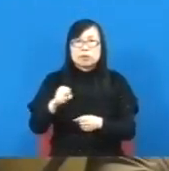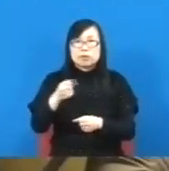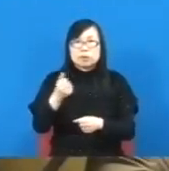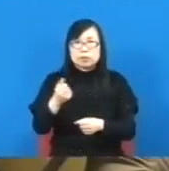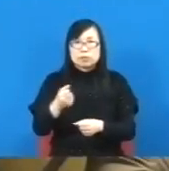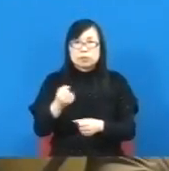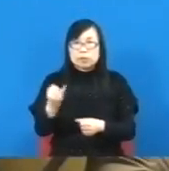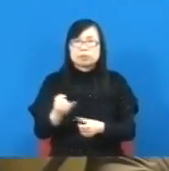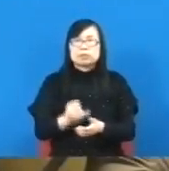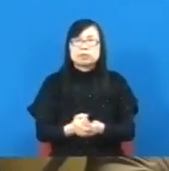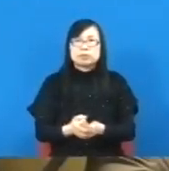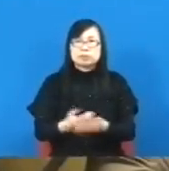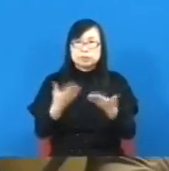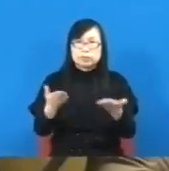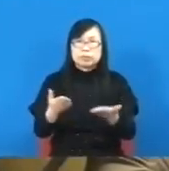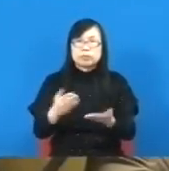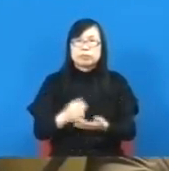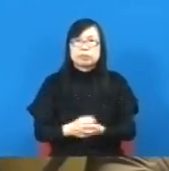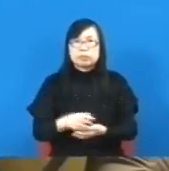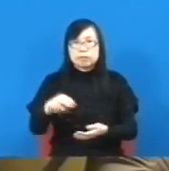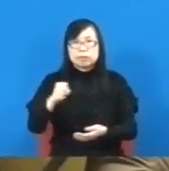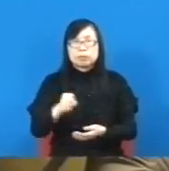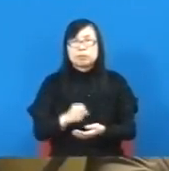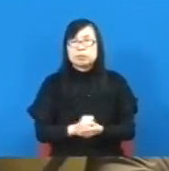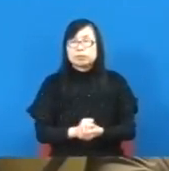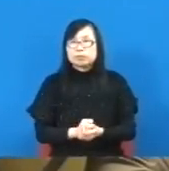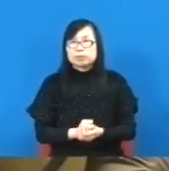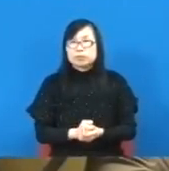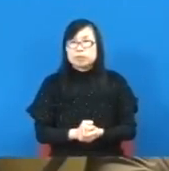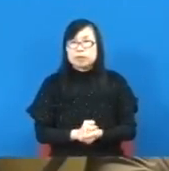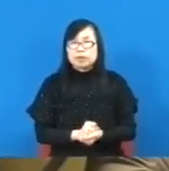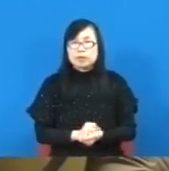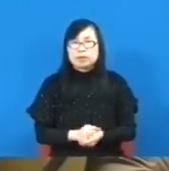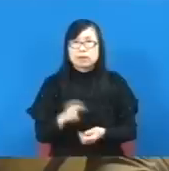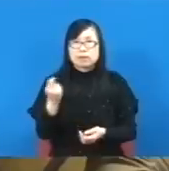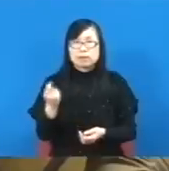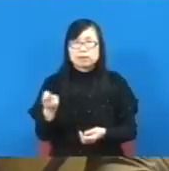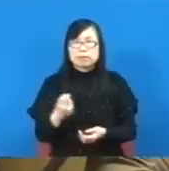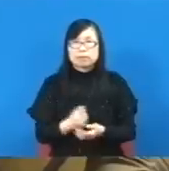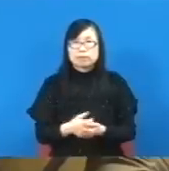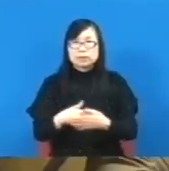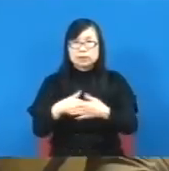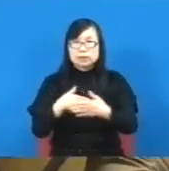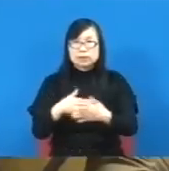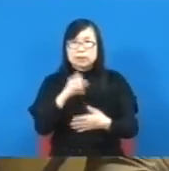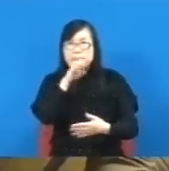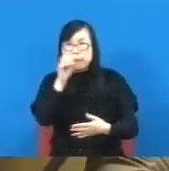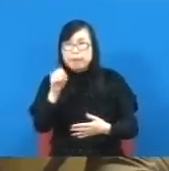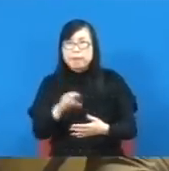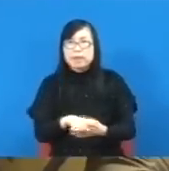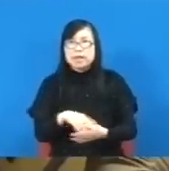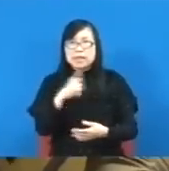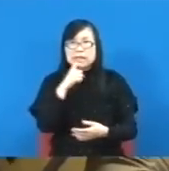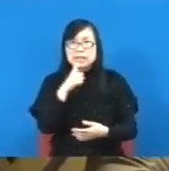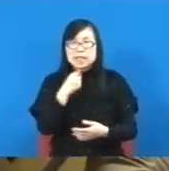到要俾佢派到嘅就阿哥，咪而家嗱好簡單，我嚟之前都仲有個人嚟問我點解拉布啊？